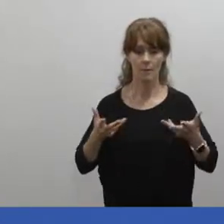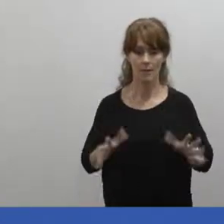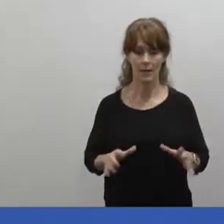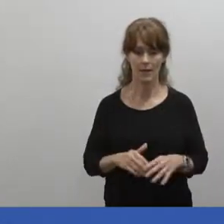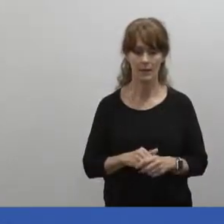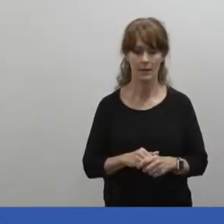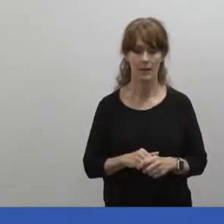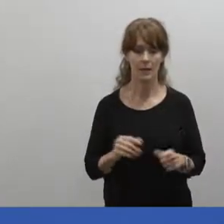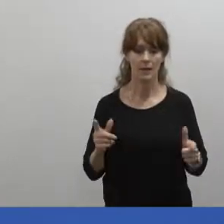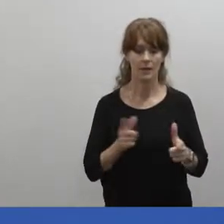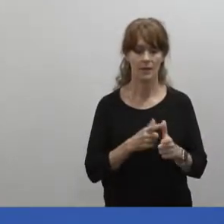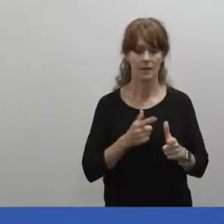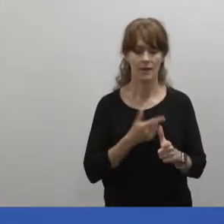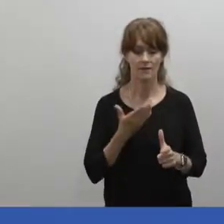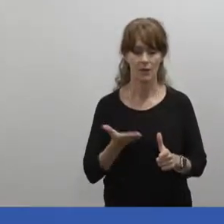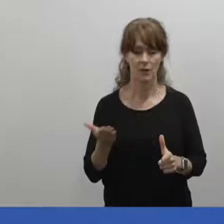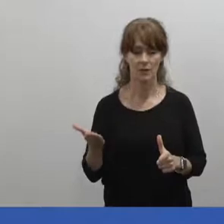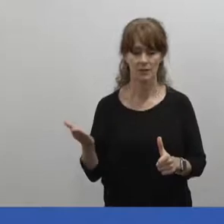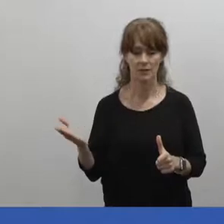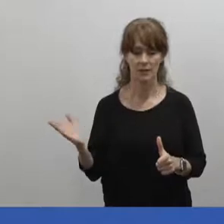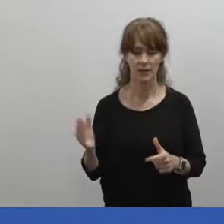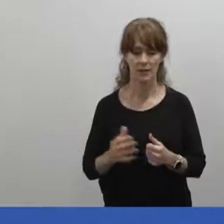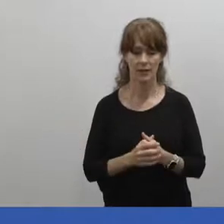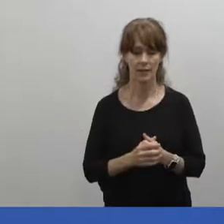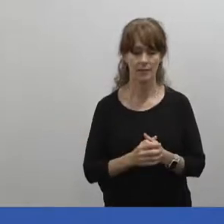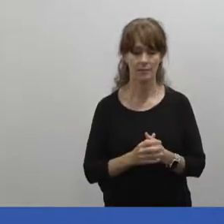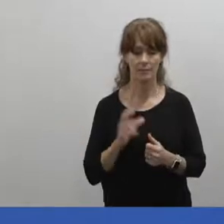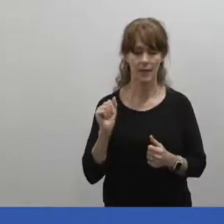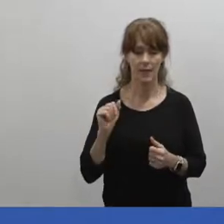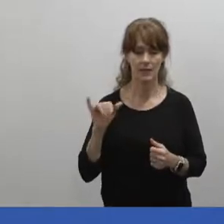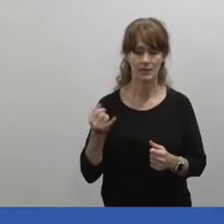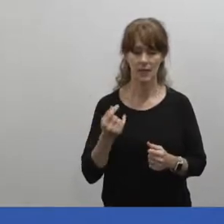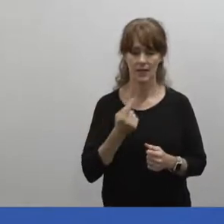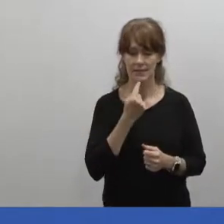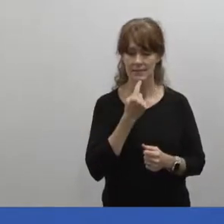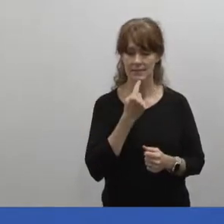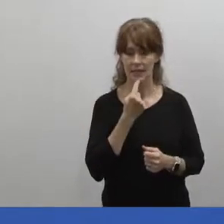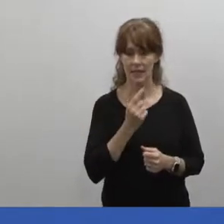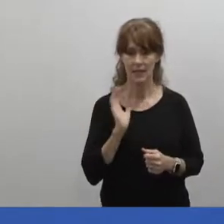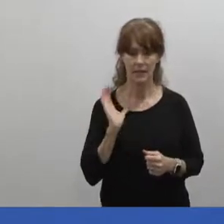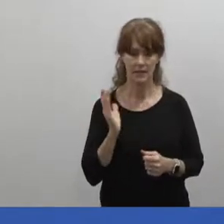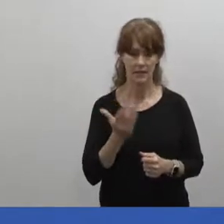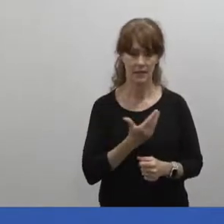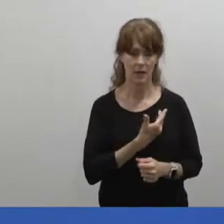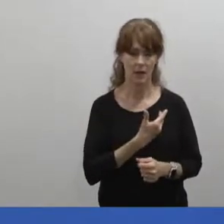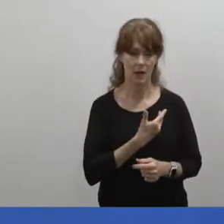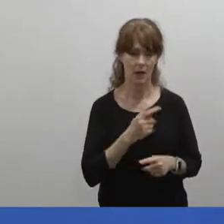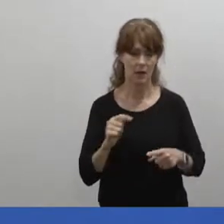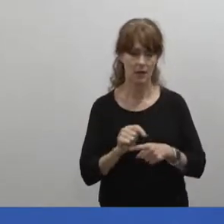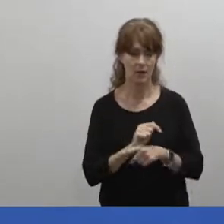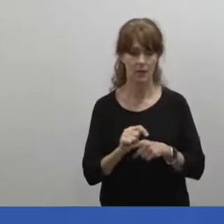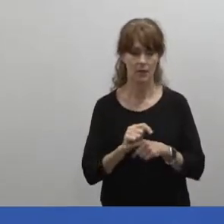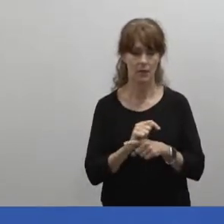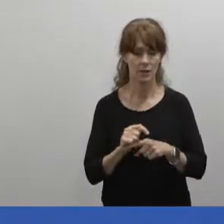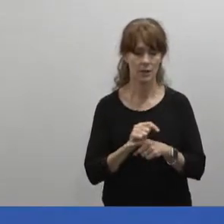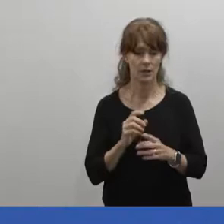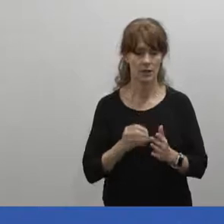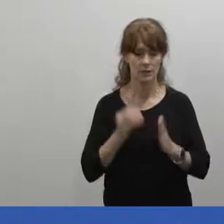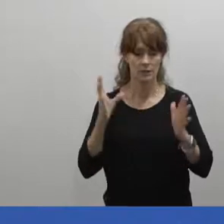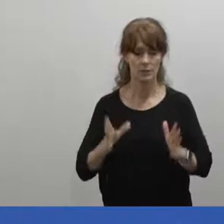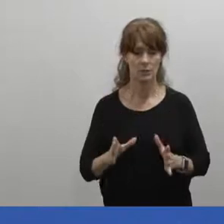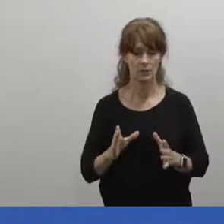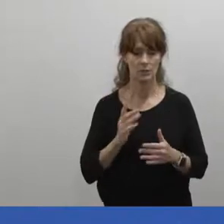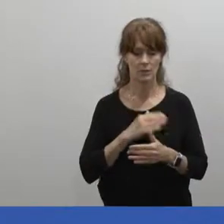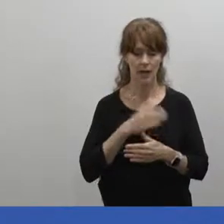Mình trầm tay bằng hành ở vây đầy dương đang trời thu bằng to. Tiếp bằng tay ở vây đầy dương bàn thu rùi mà hai. Đội lục AJ